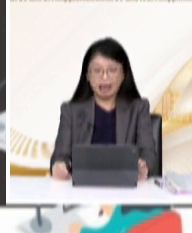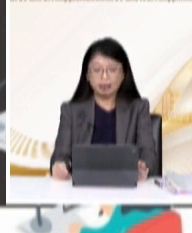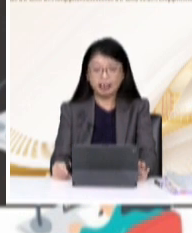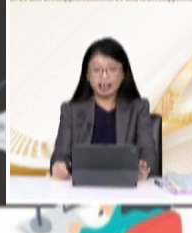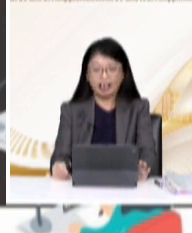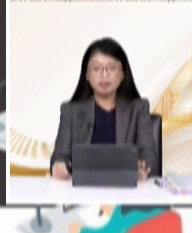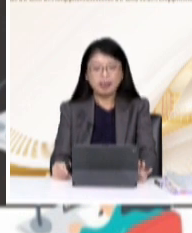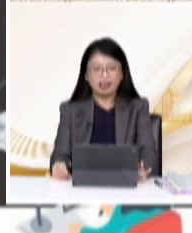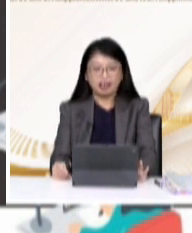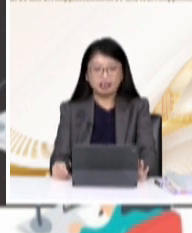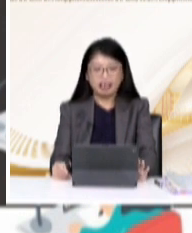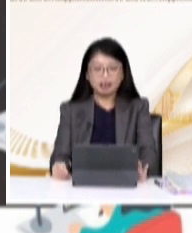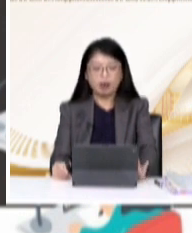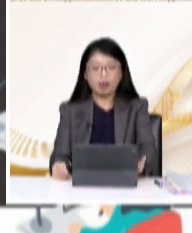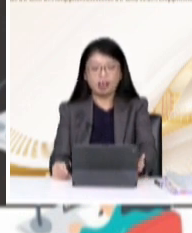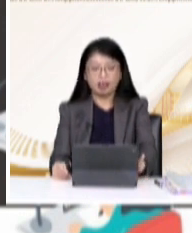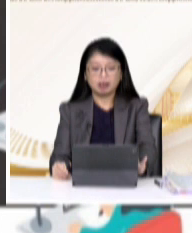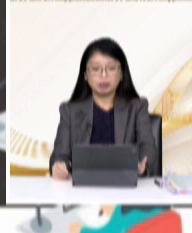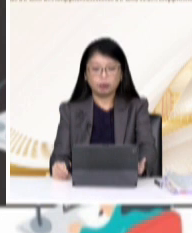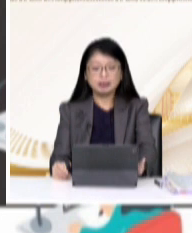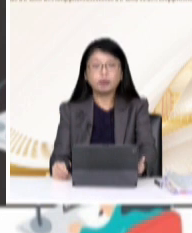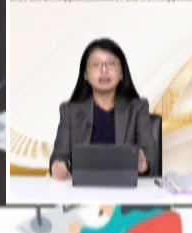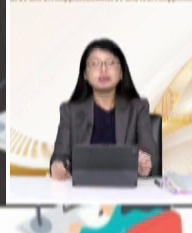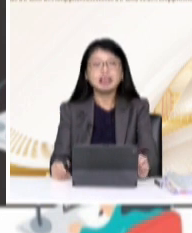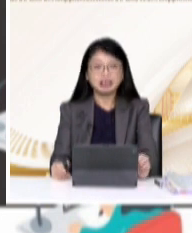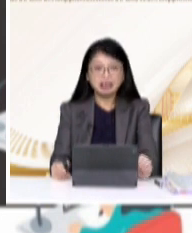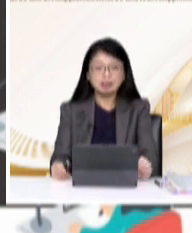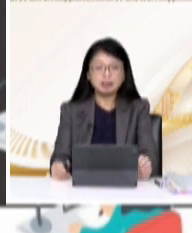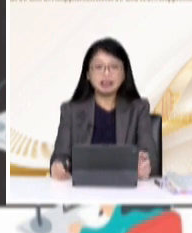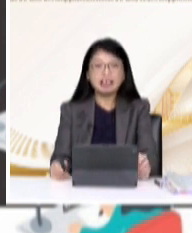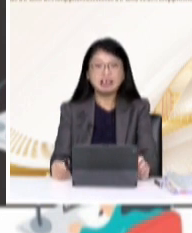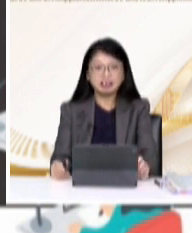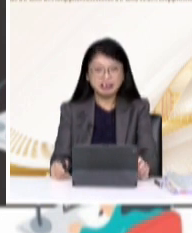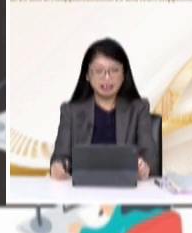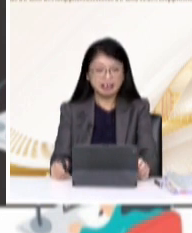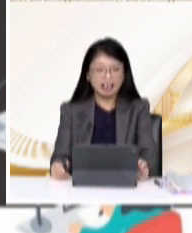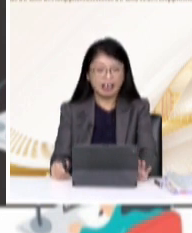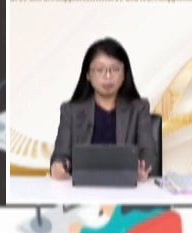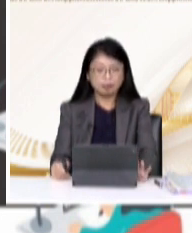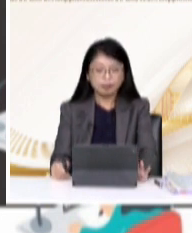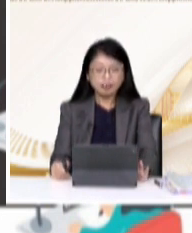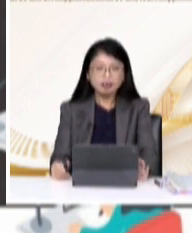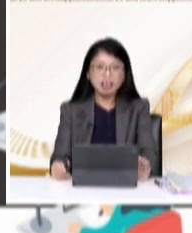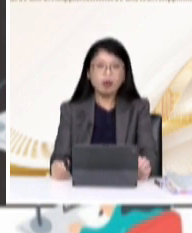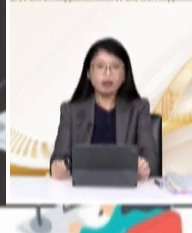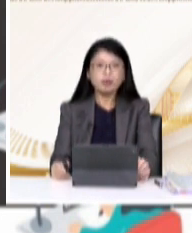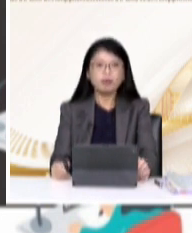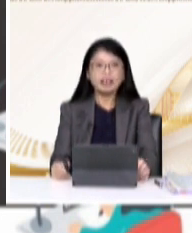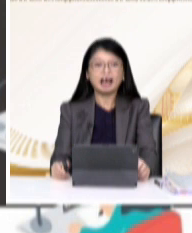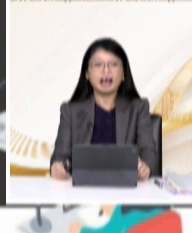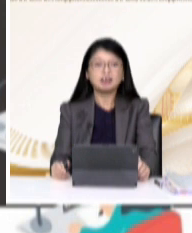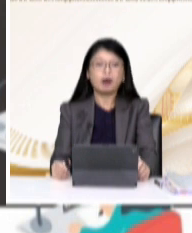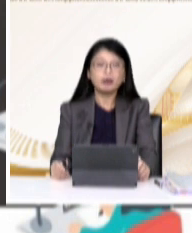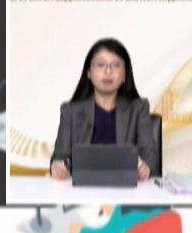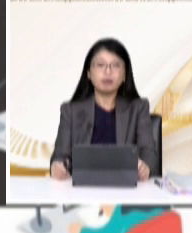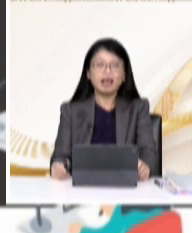อยู่แล้วนะคะท่านก็ควรที่จะมีหน้าที่การดำเนินการในเรื่องนี้นะคะแล้วข้อยกเว้นนะค